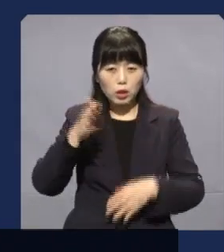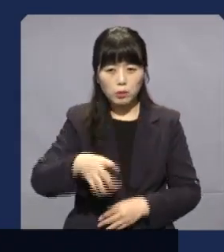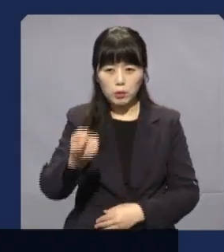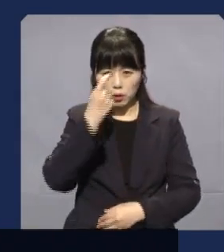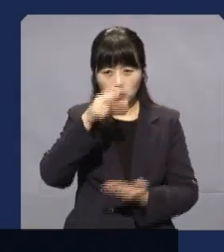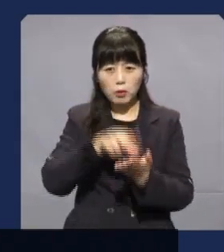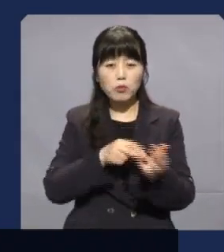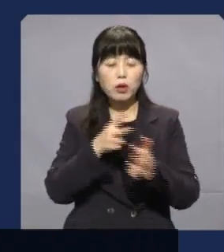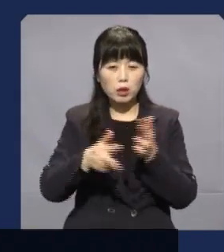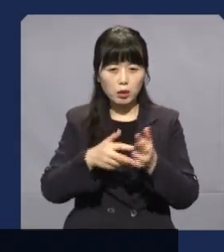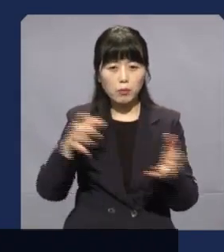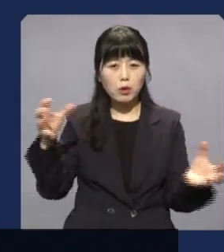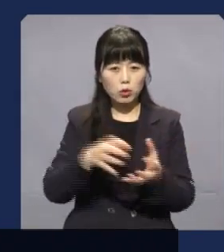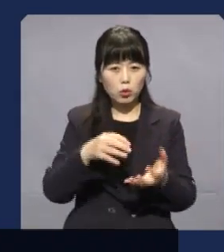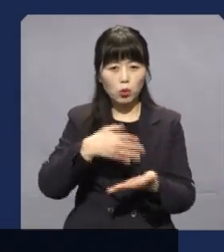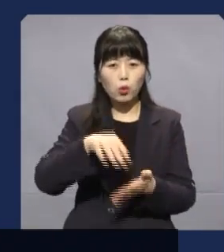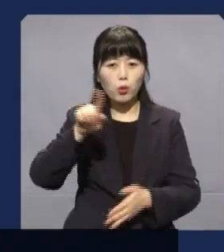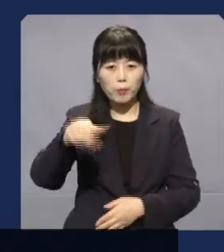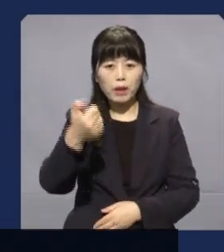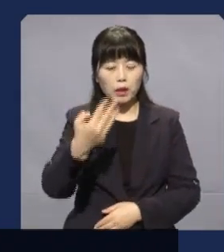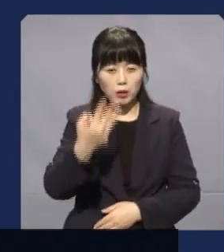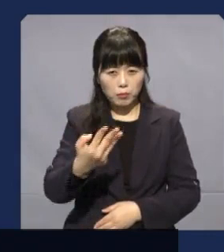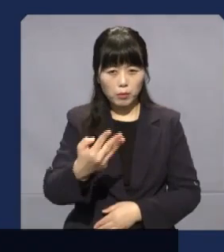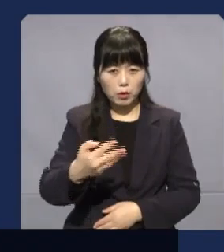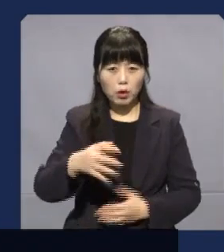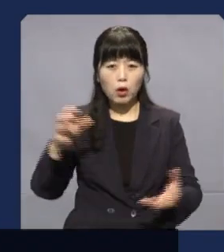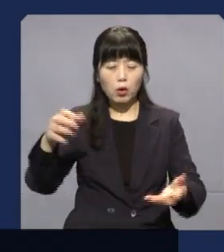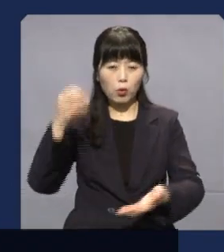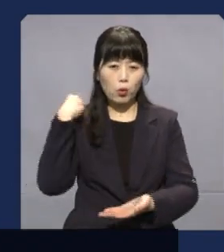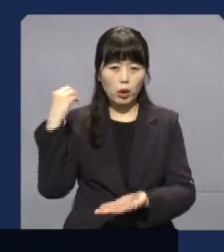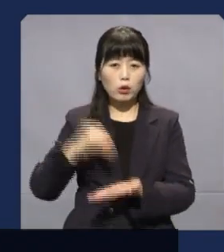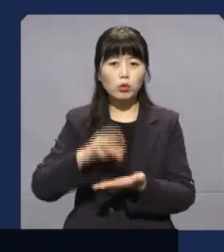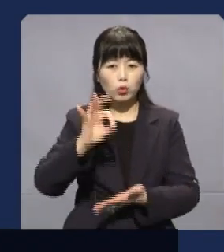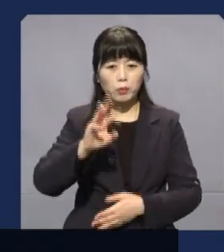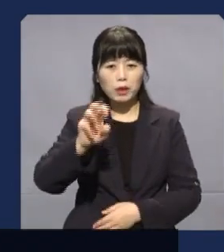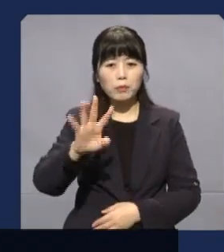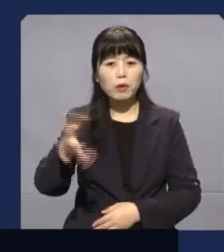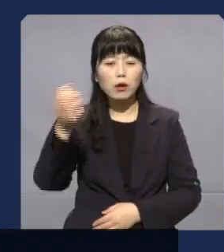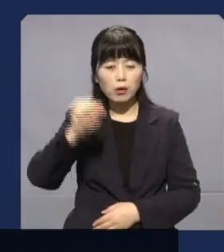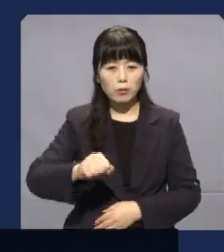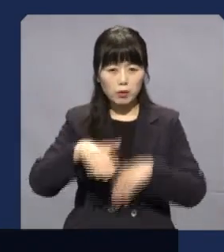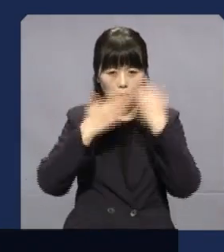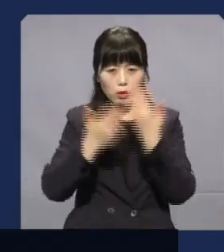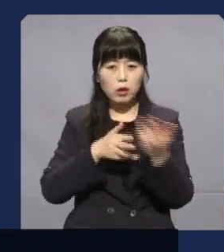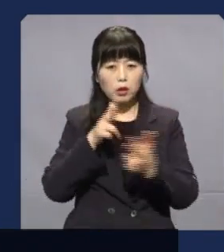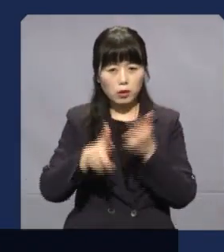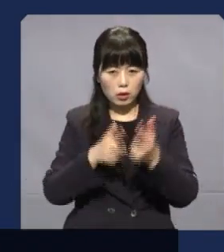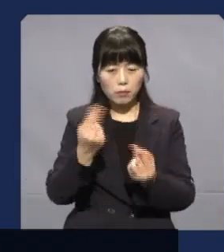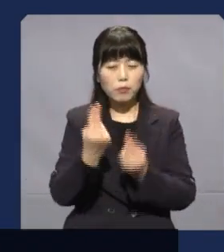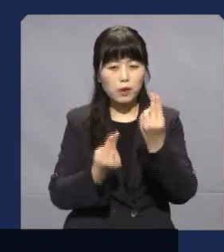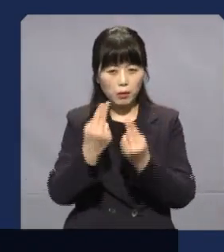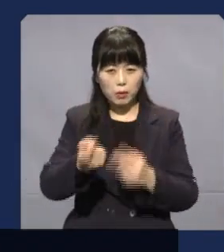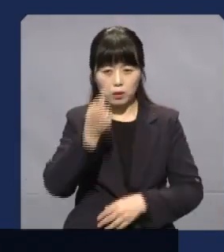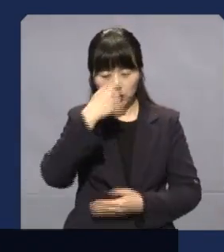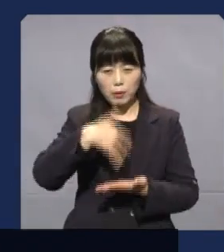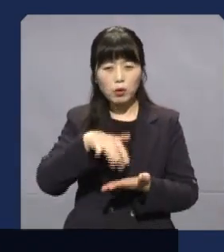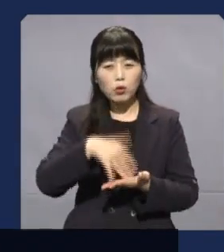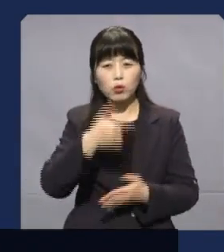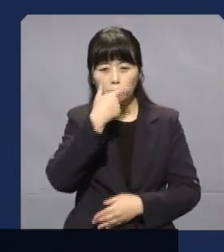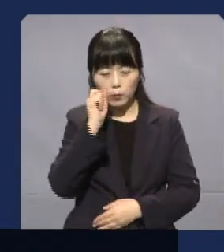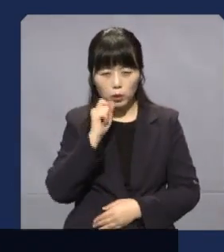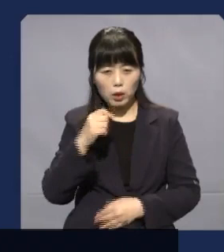적발한 문제 사업은 총 백신 세 것 환수 금액은 34억원의 불과 전체의 사업 대입이 적발 건수가 미미한 데다가